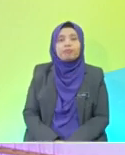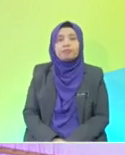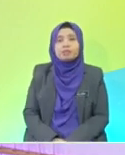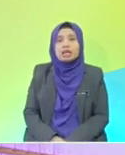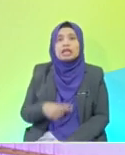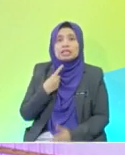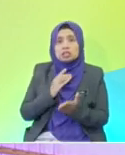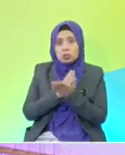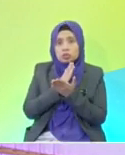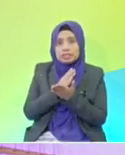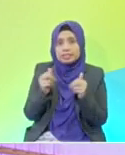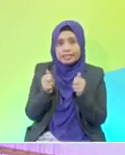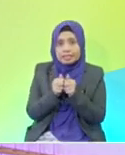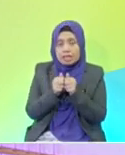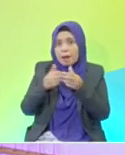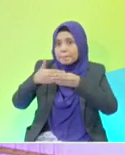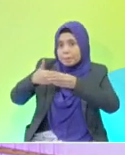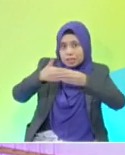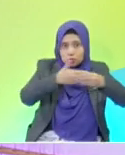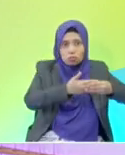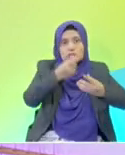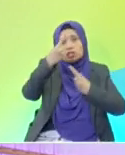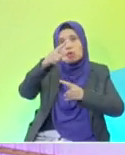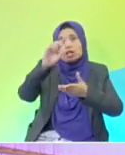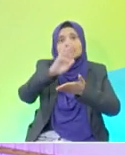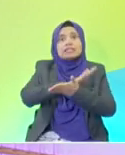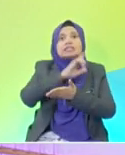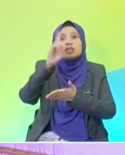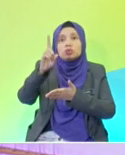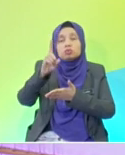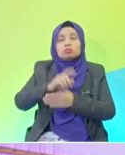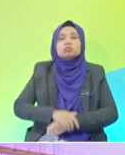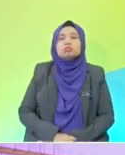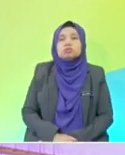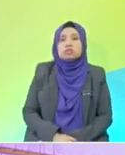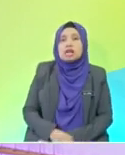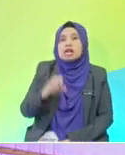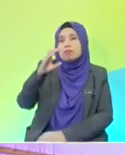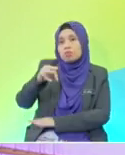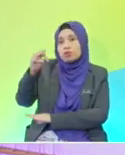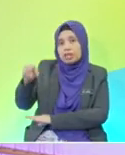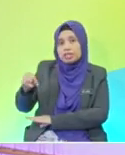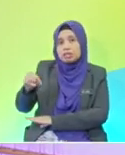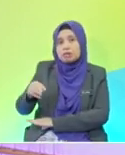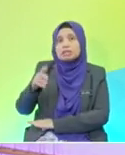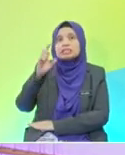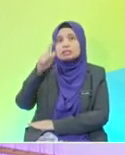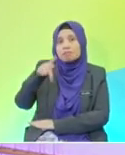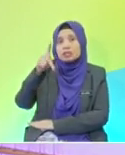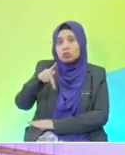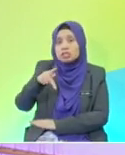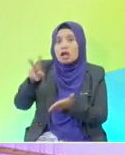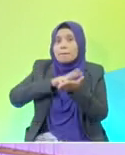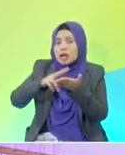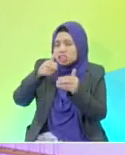dengan panduan menjawab ke tas satu dimana calon atau murid sepatunya membaca